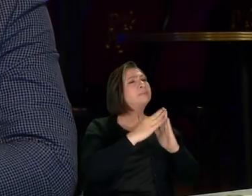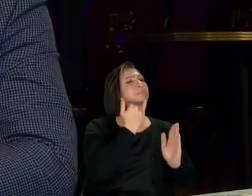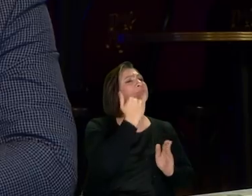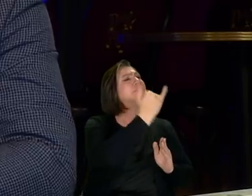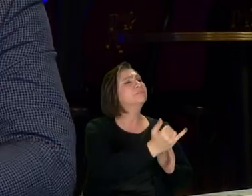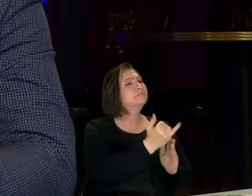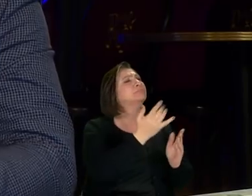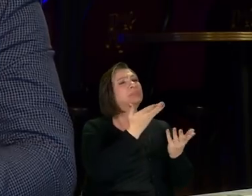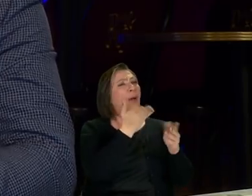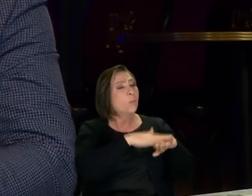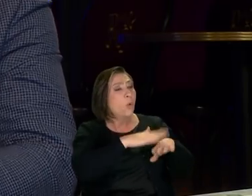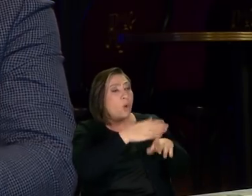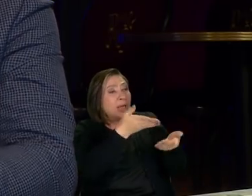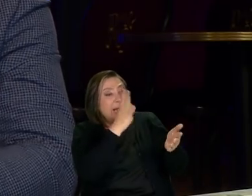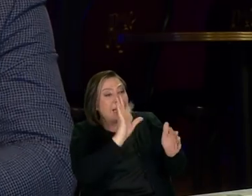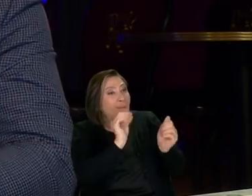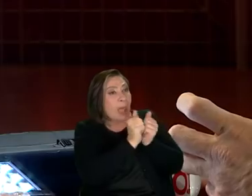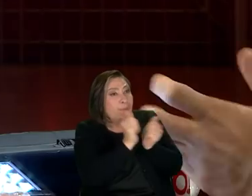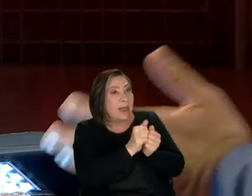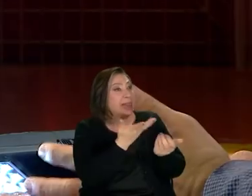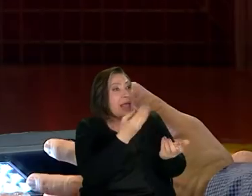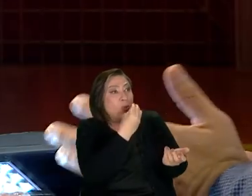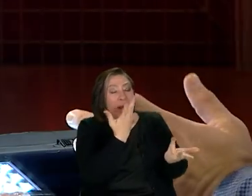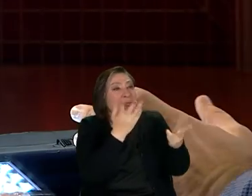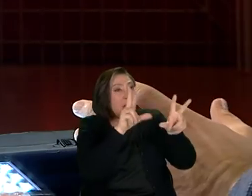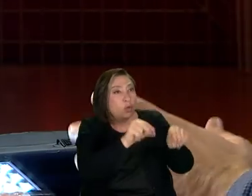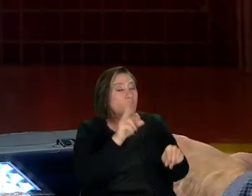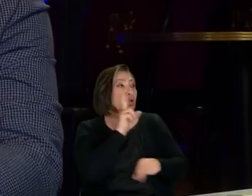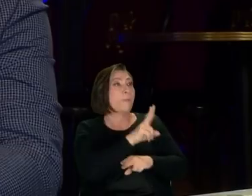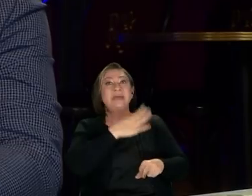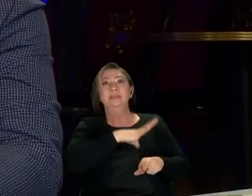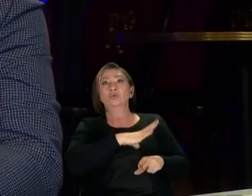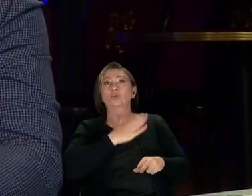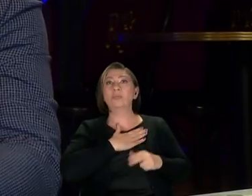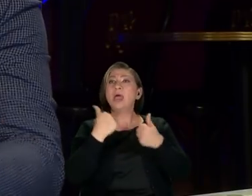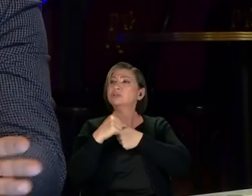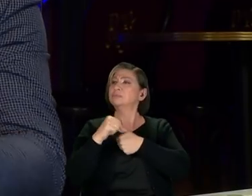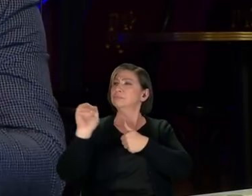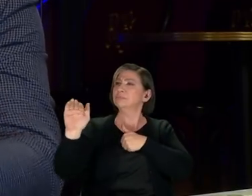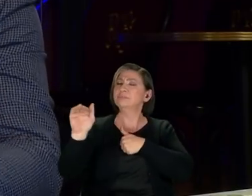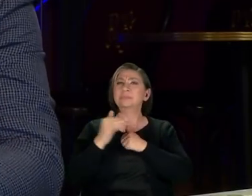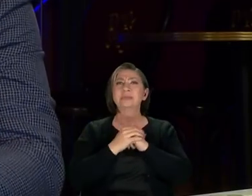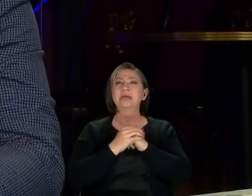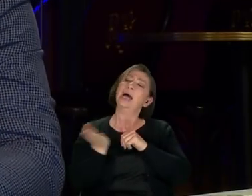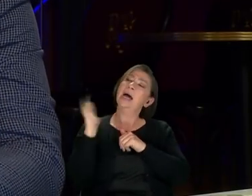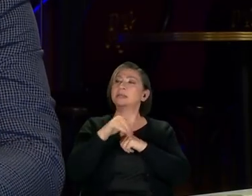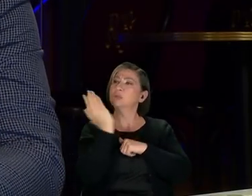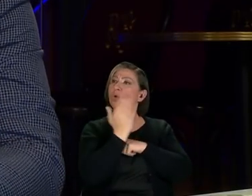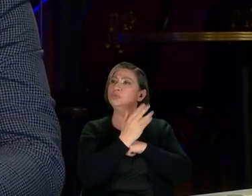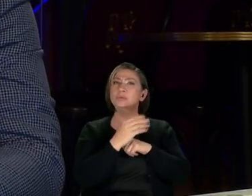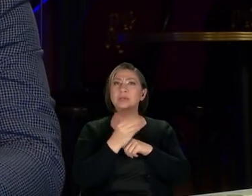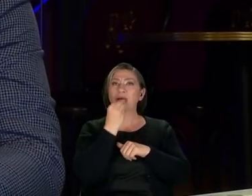ne yapıyorlar bu? Çünkü bu çocuklar kimle ne yiyorlar, ne içiyorlar, nerede kalıyorlar görmem lazım. Eşime dedim ki hadi gidiyoruz